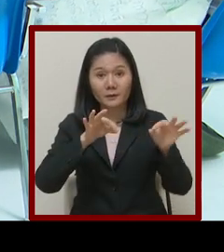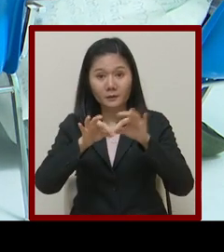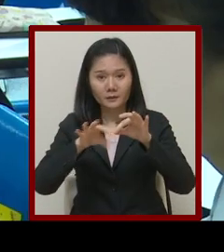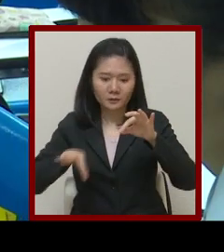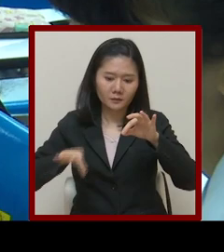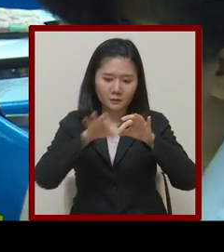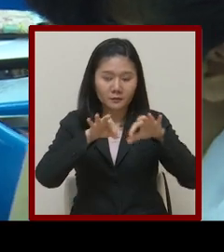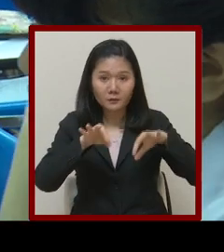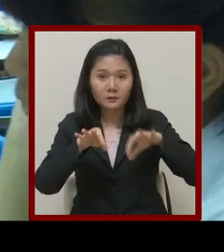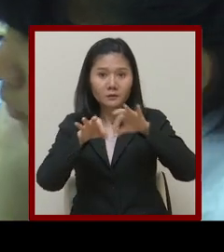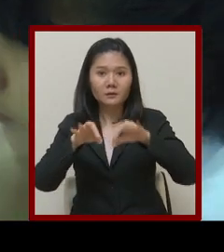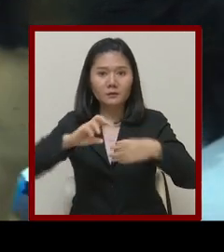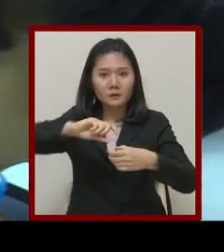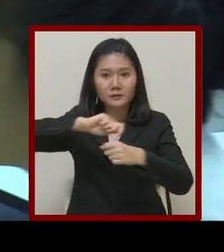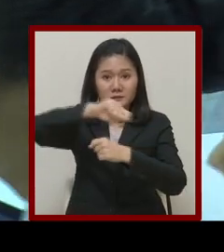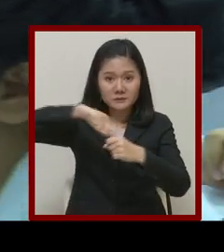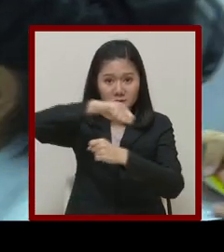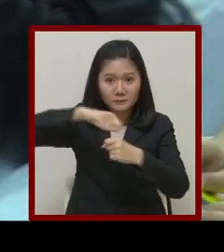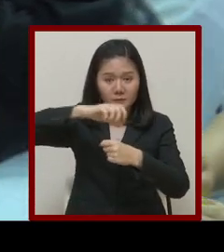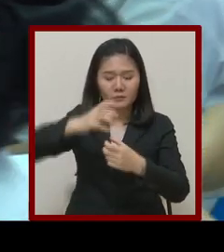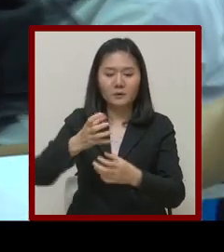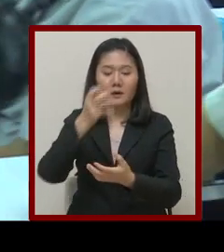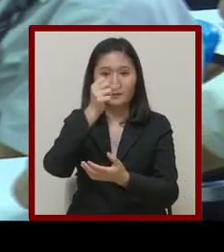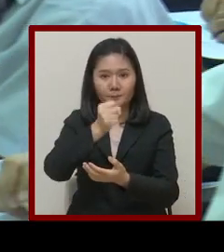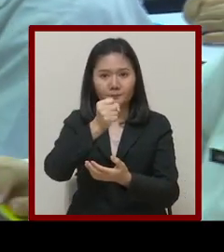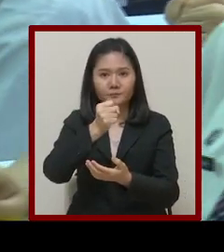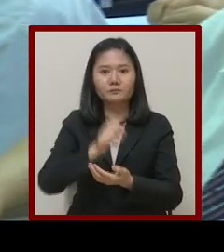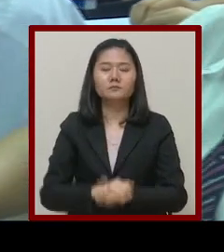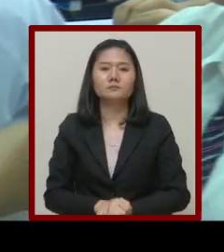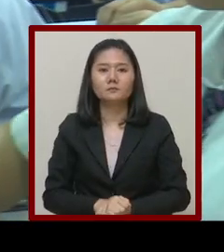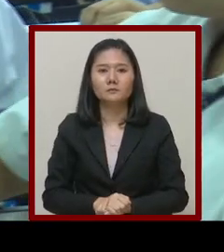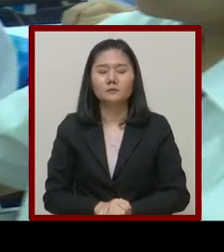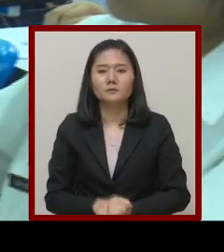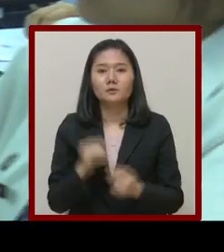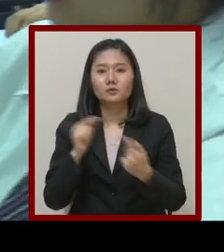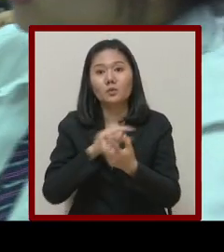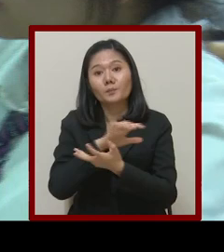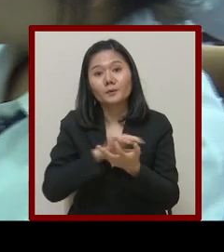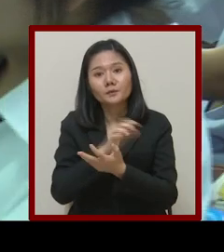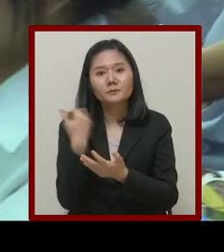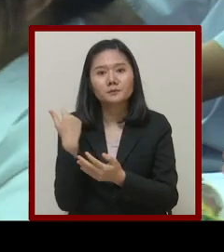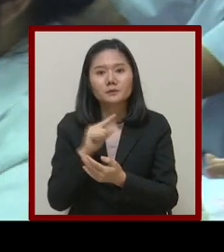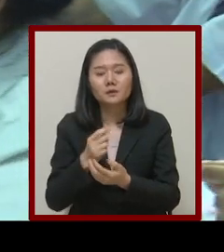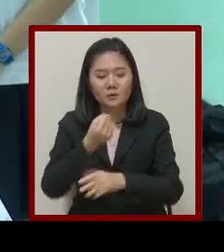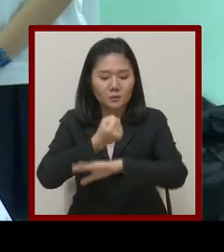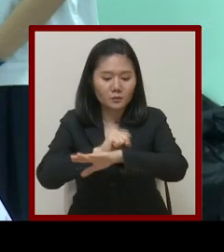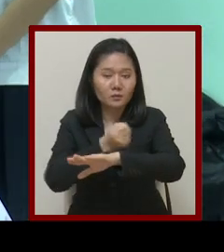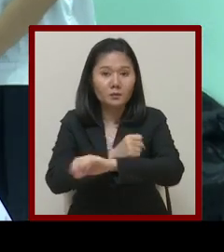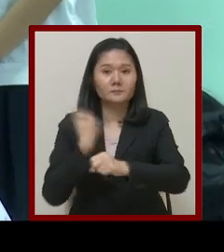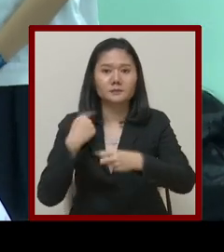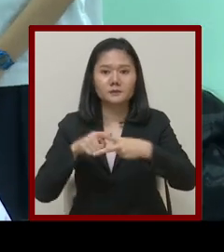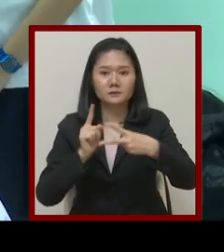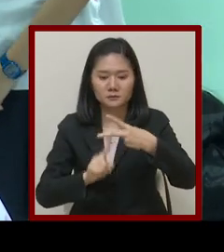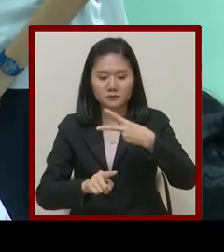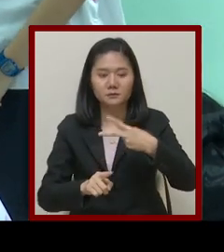พันขึ้นมาแล้วนำเชือกมามัดให้เป็นวงกลมค่ะสำหรับส่วนประกอบนะคะลูกประคบมี2ประเภทน